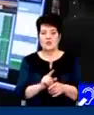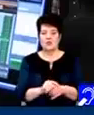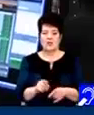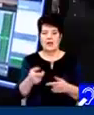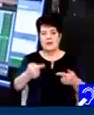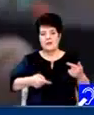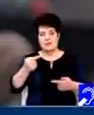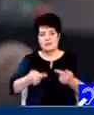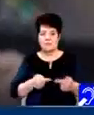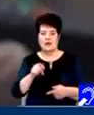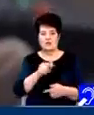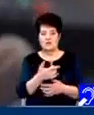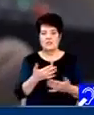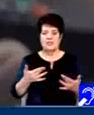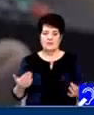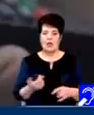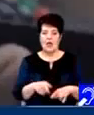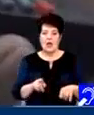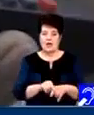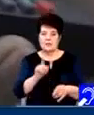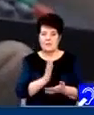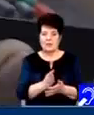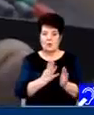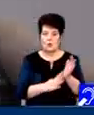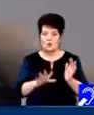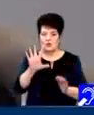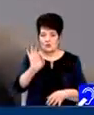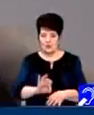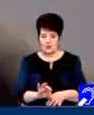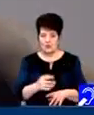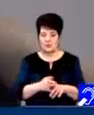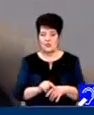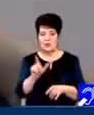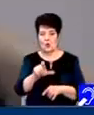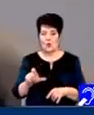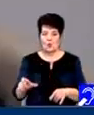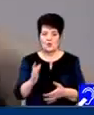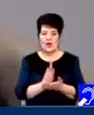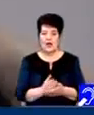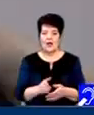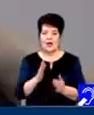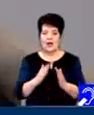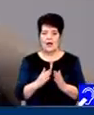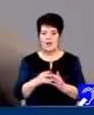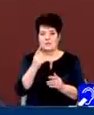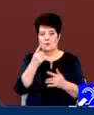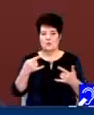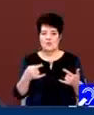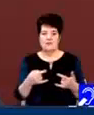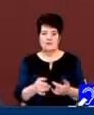de dezbateri și cele de divertisment. Și asta pentru că 95% din locuitorii țării au acasă cel puțin un